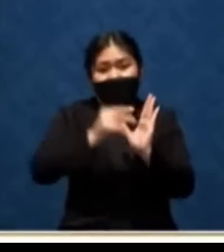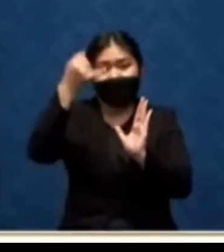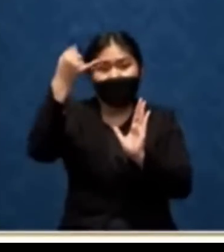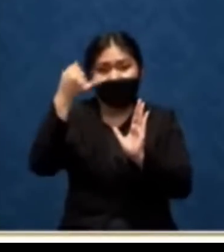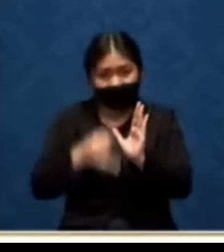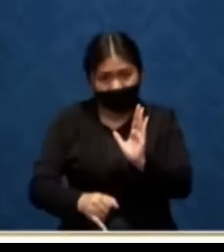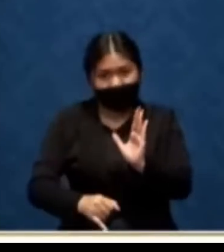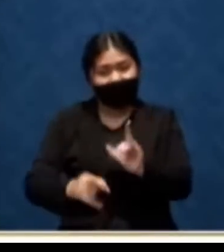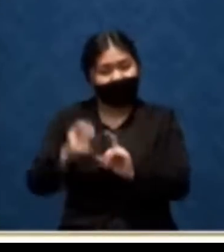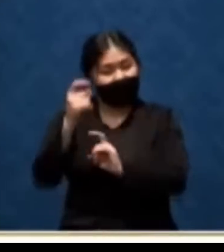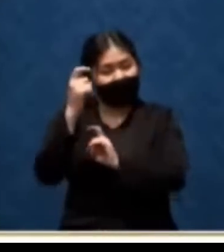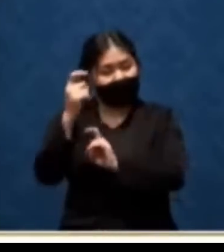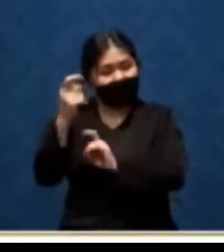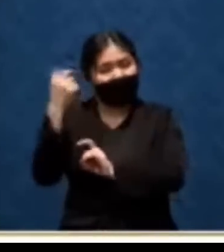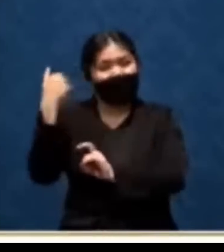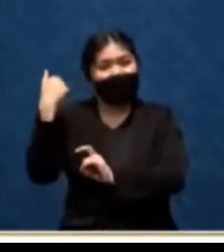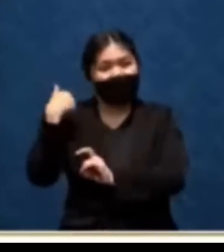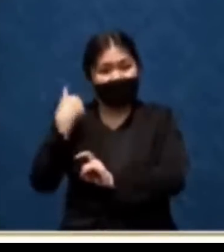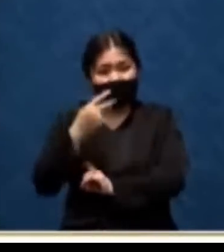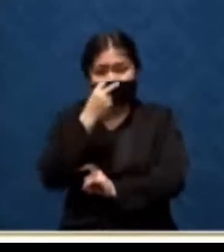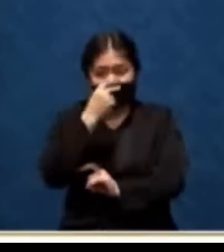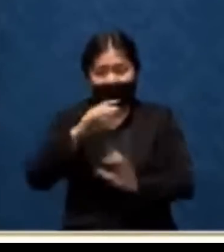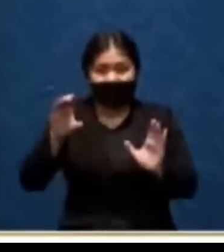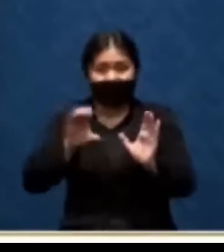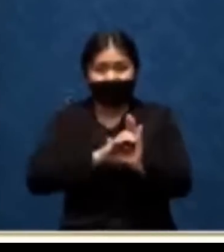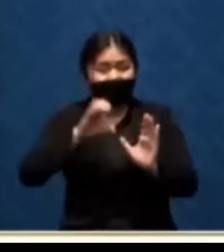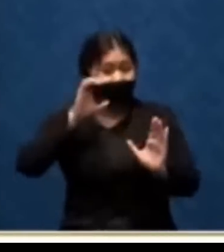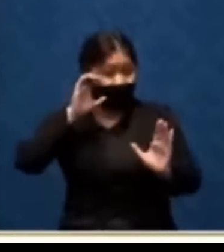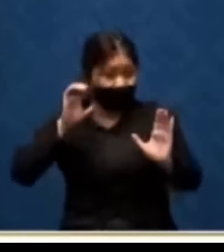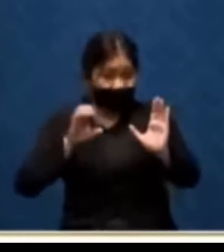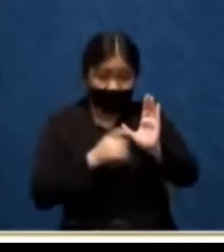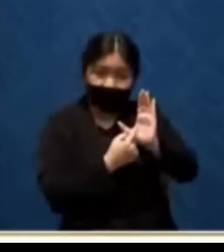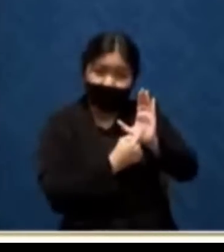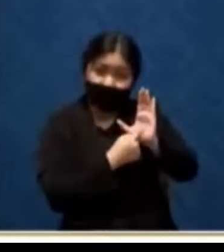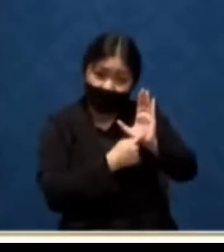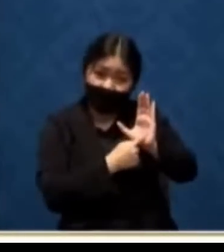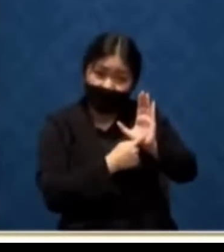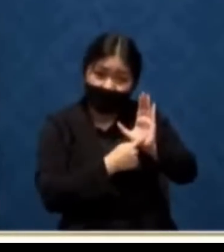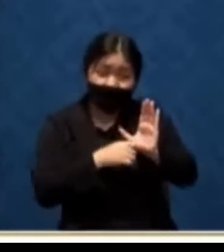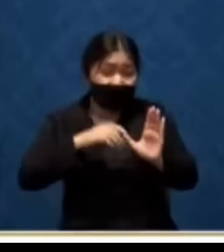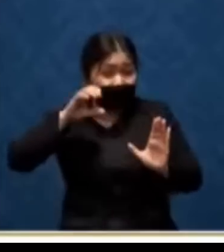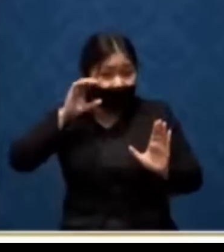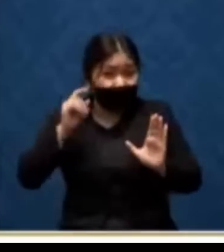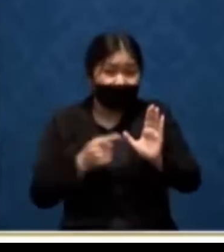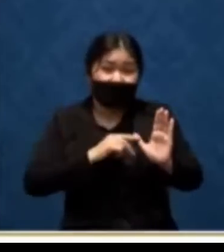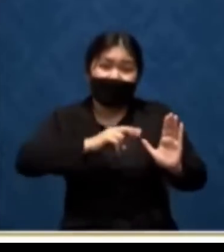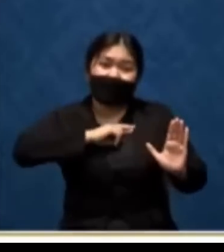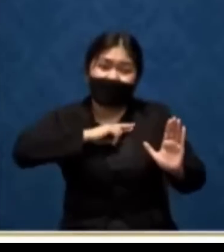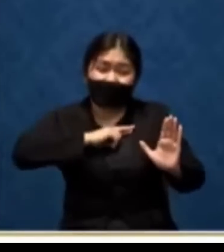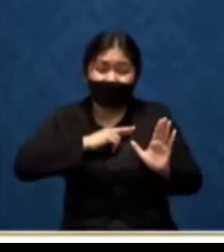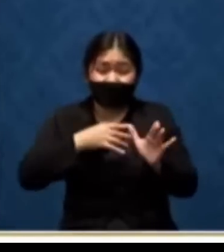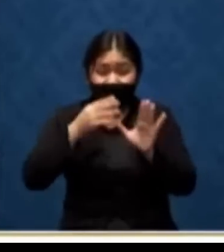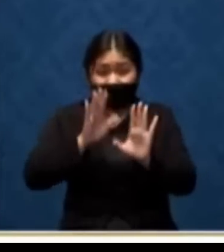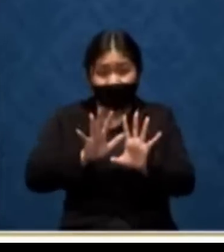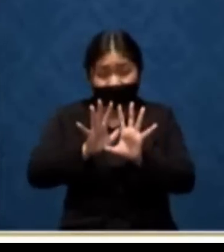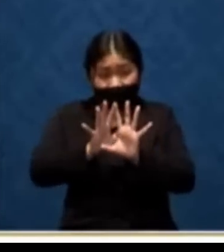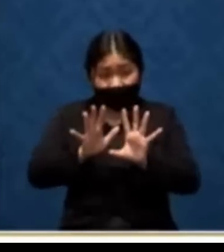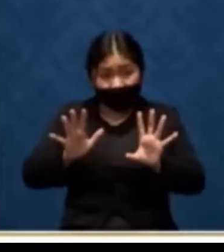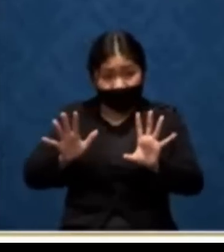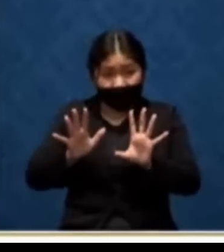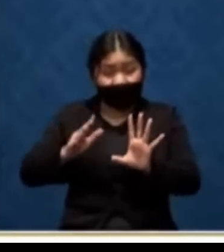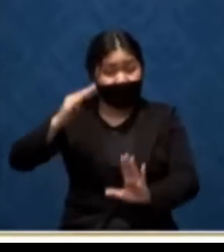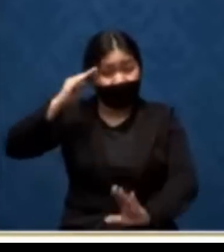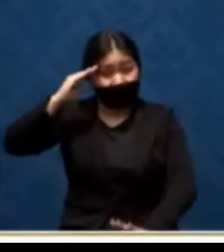ไหนแล้วลองดูภาพที่นำมาประกอบบทความทำนองนี้ครับเป็นภาพที่ตัวเองไปถ่ายกับนายทห